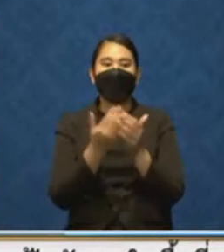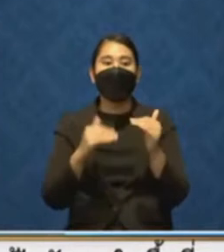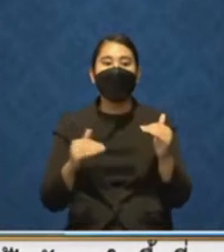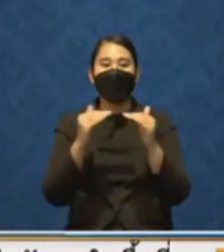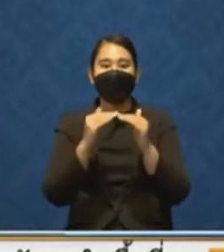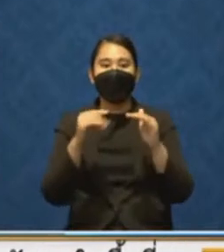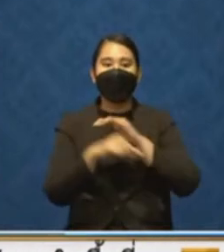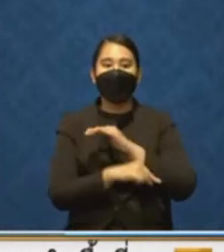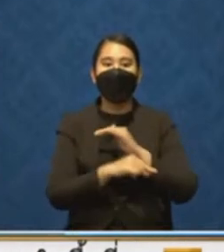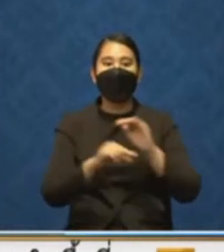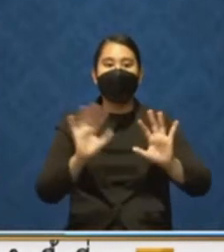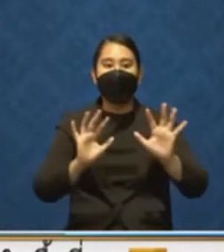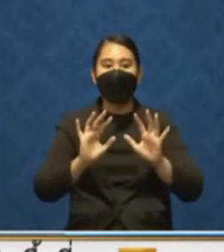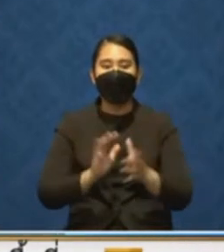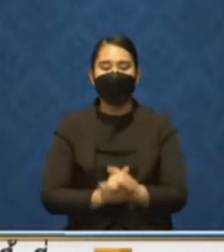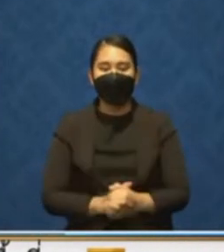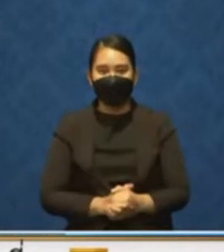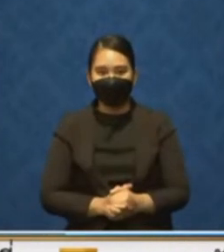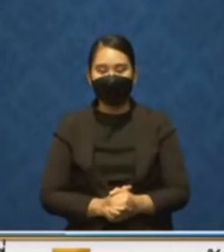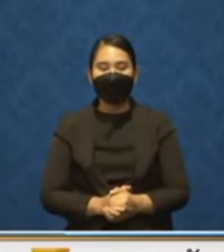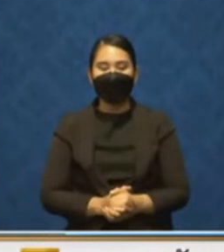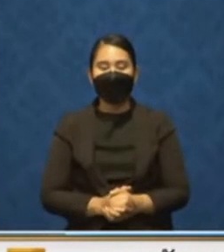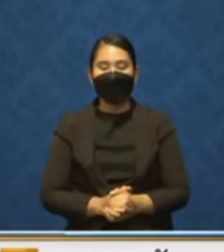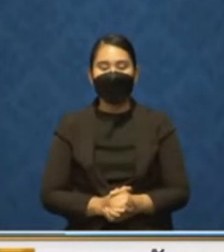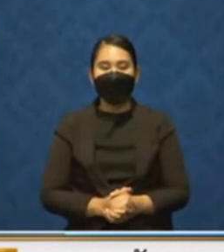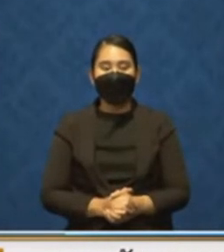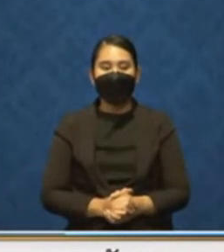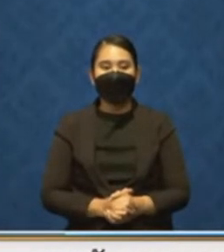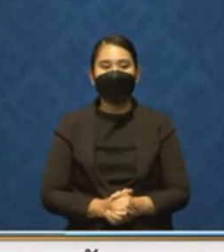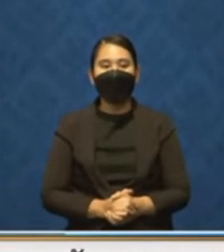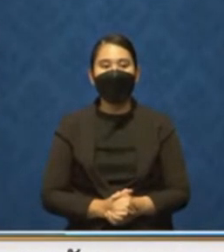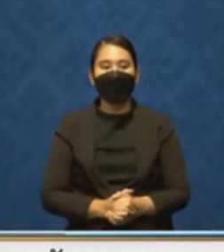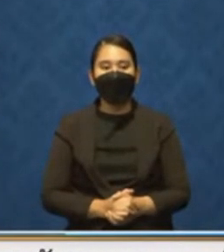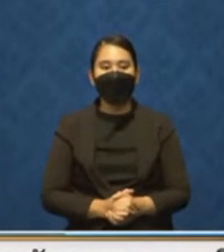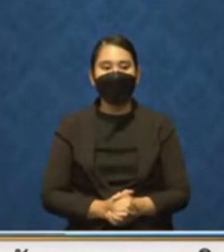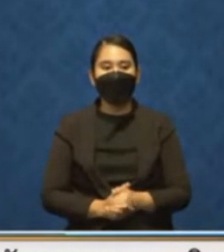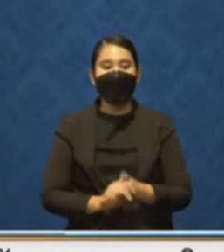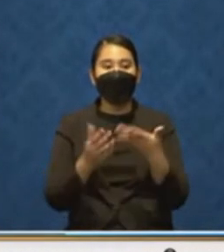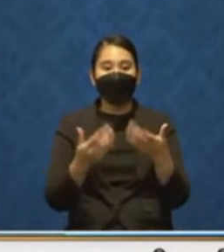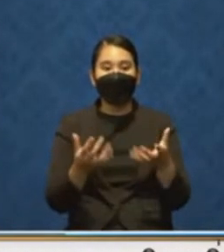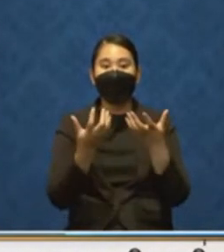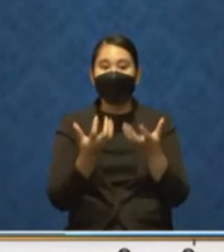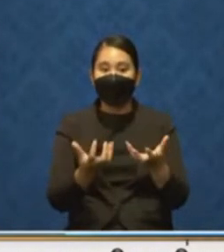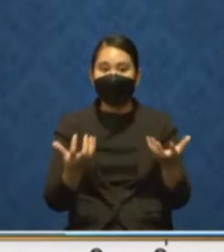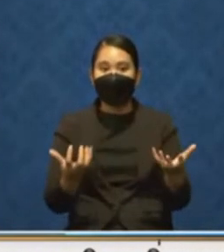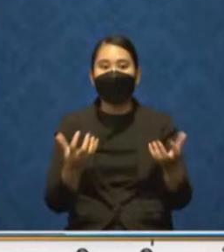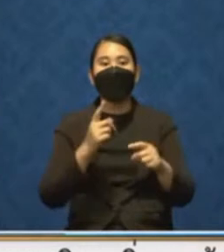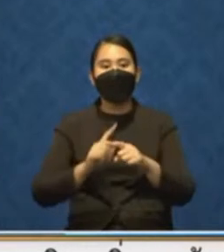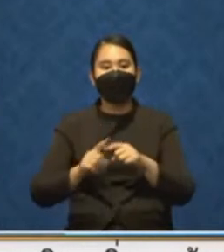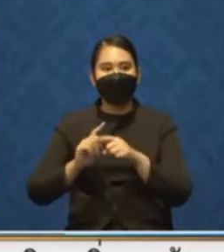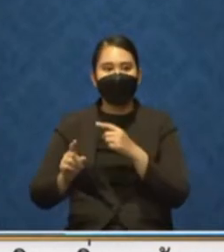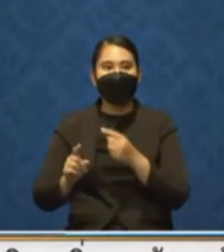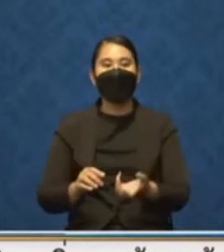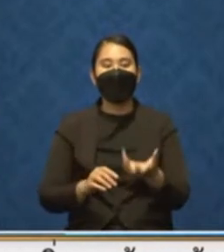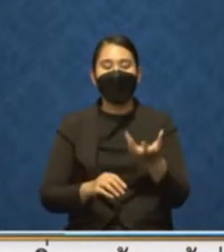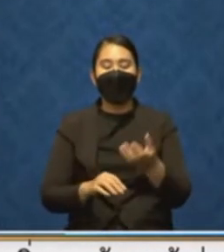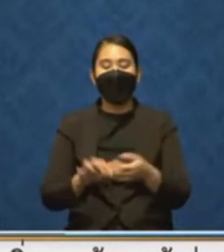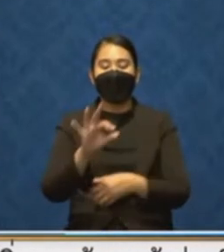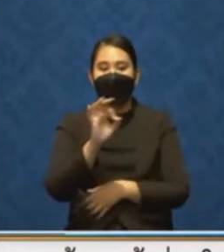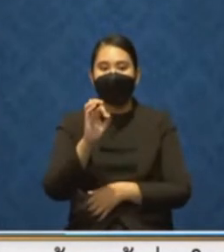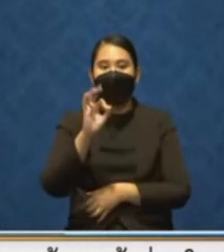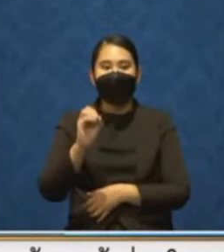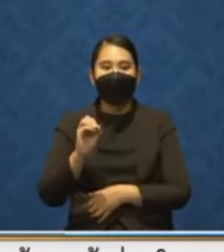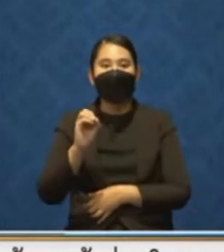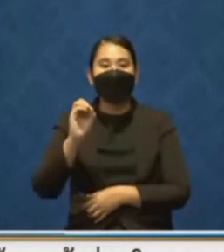ตาชั่งทีเดียวนอกจากนั้นก็เป็นสินค้าอุปโภคบริโภค994คดี